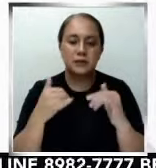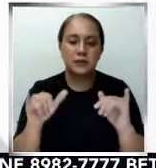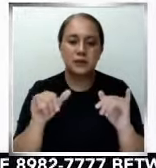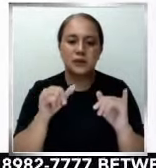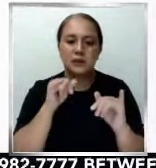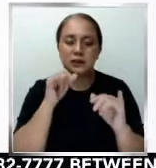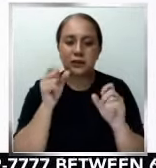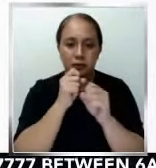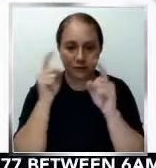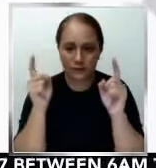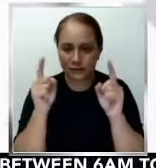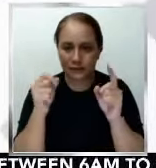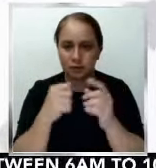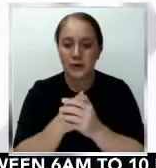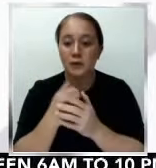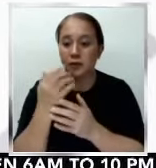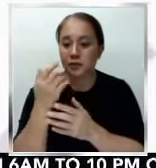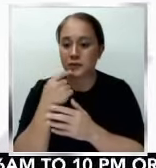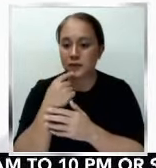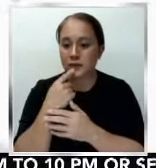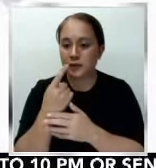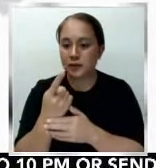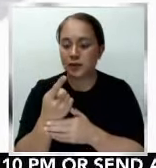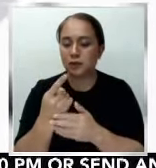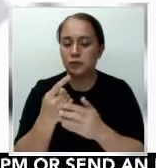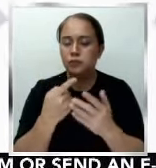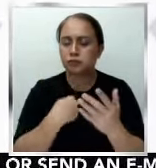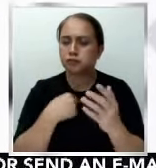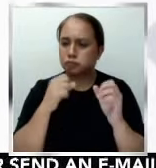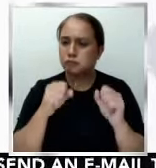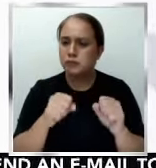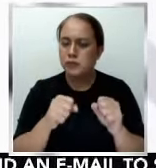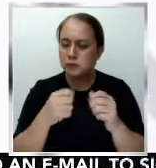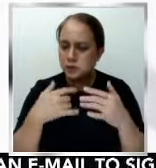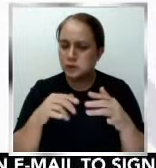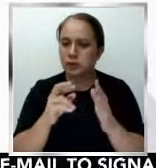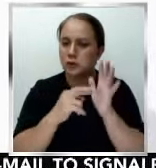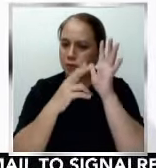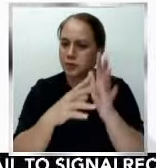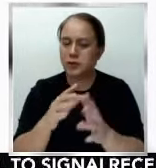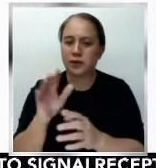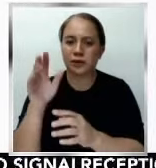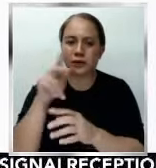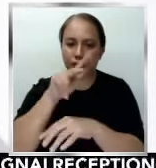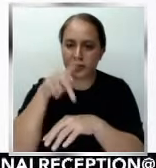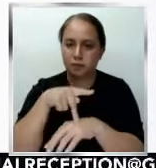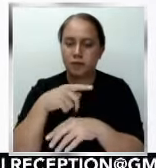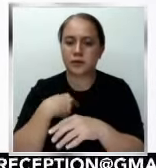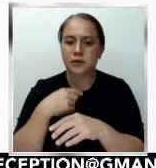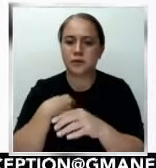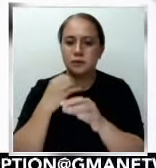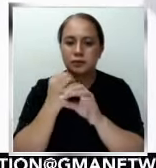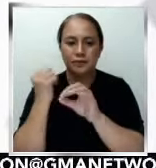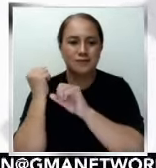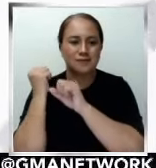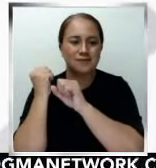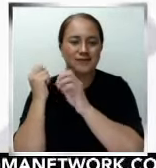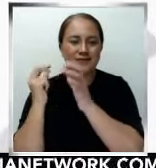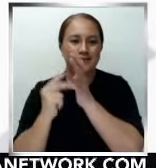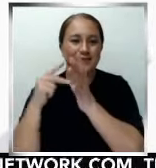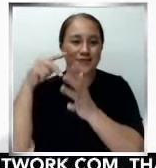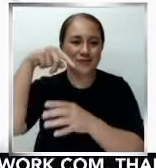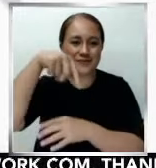nakagugulat. Anya, buong puso siyang handang itayo ang bandila ng Pilipinas sa larangan ng pole vault. Umaasa din daw siya